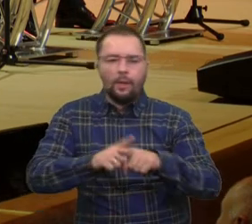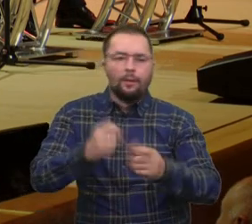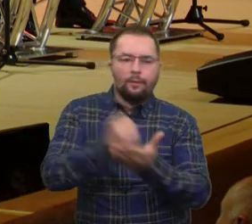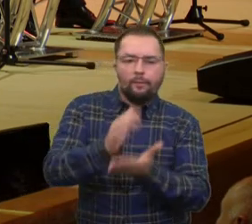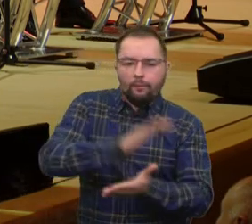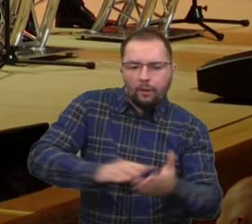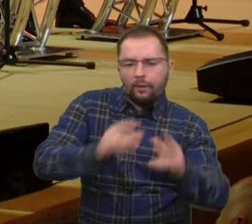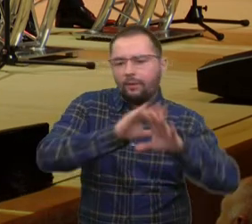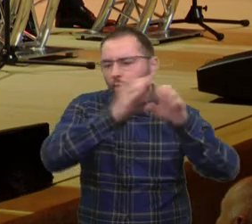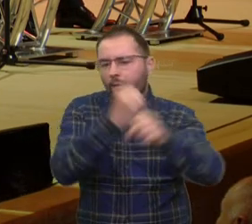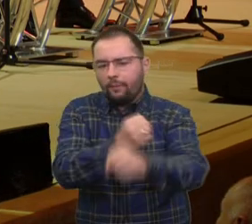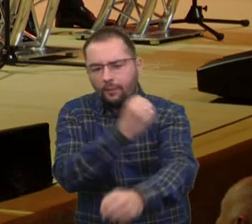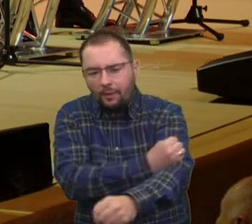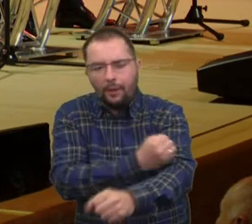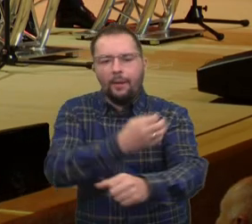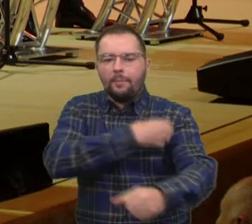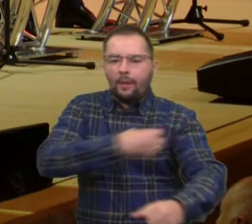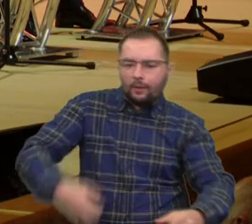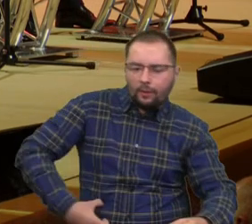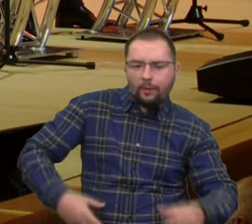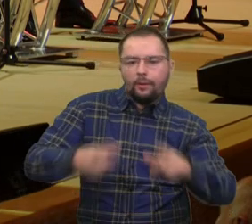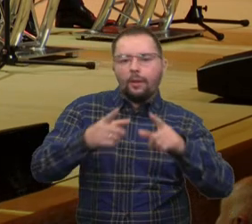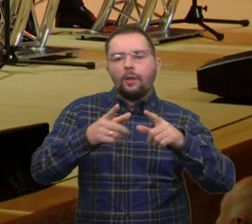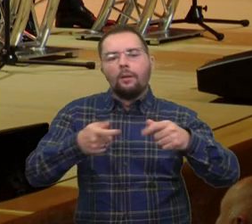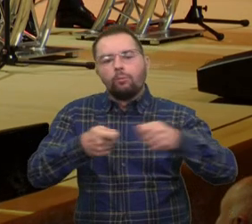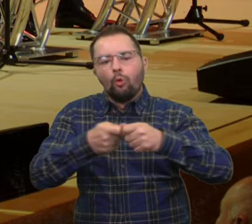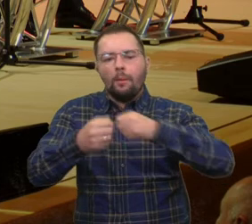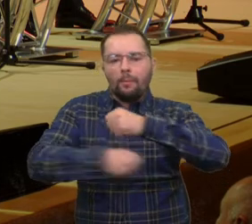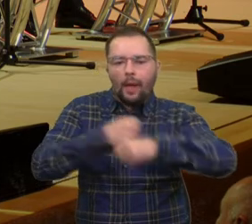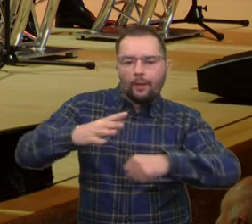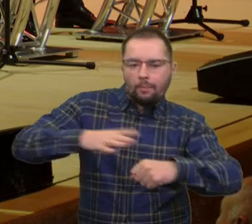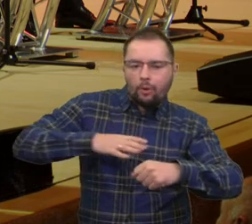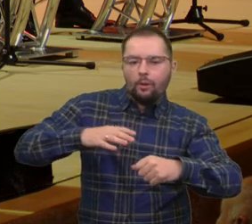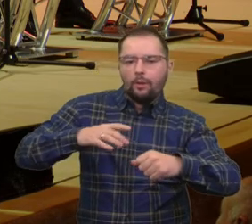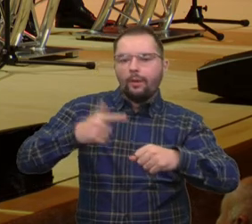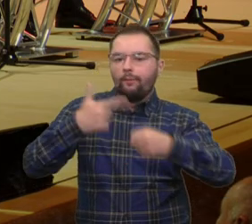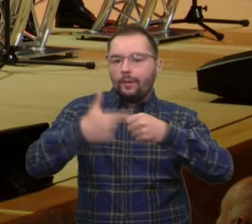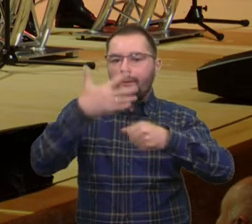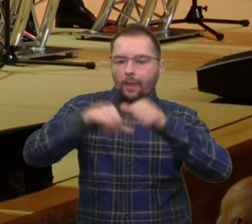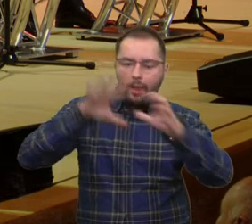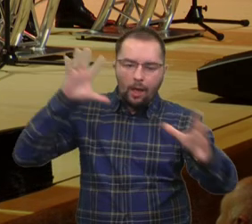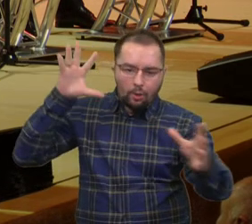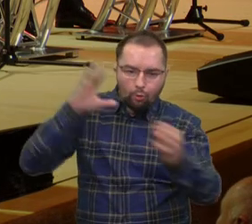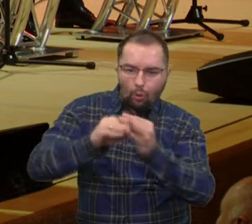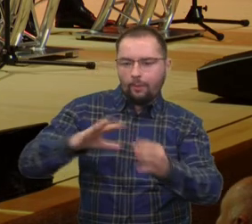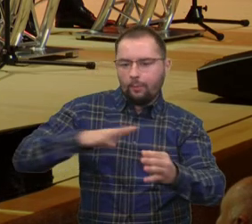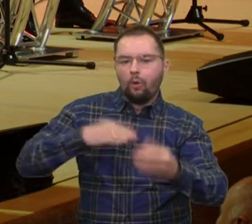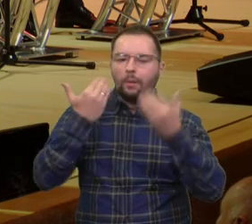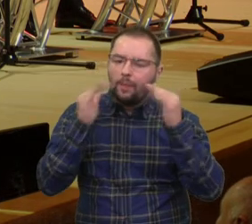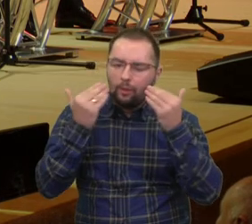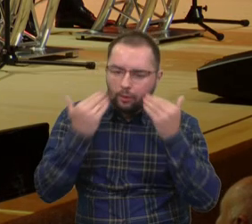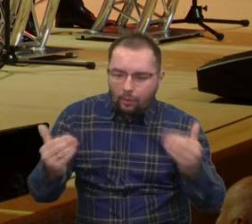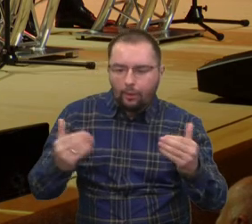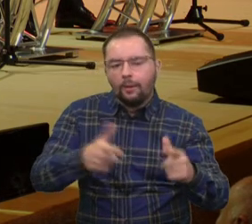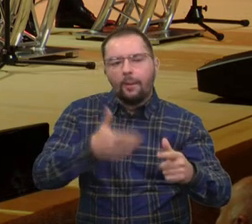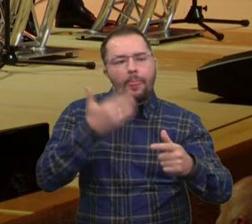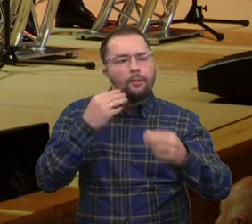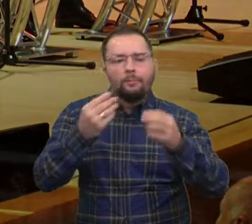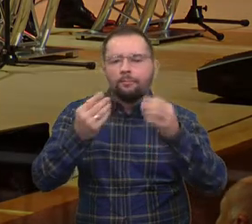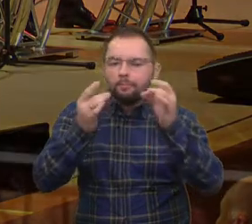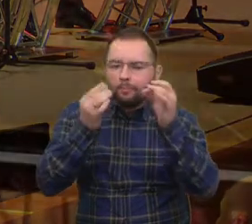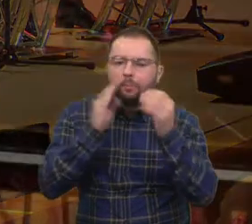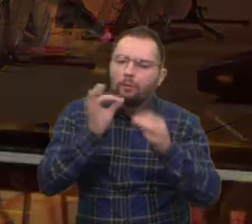wójtom, starostom, marszałkom za tą pracę każdego dnia przez te 25 lat. To jest niesamowity